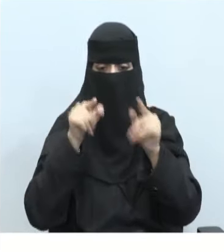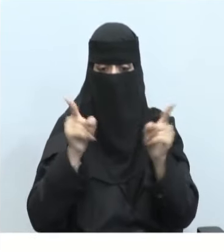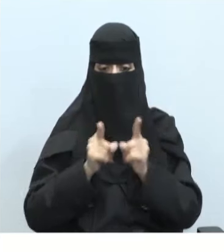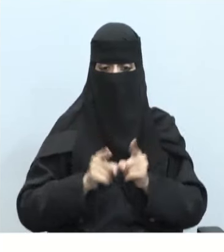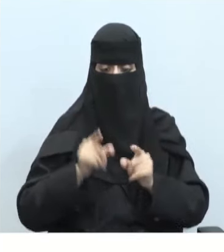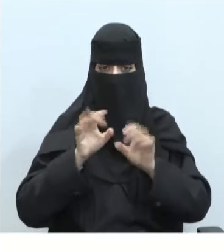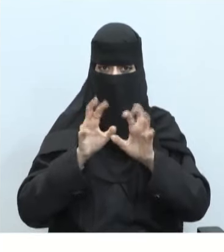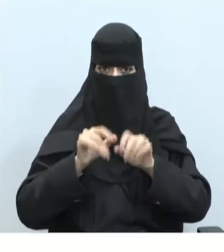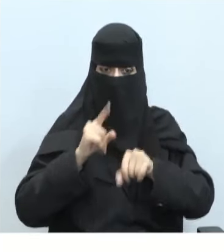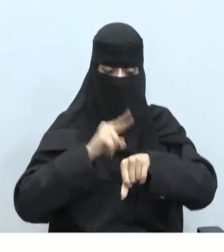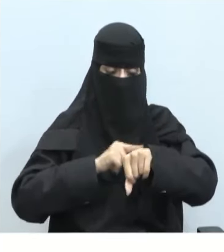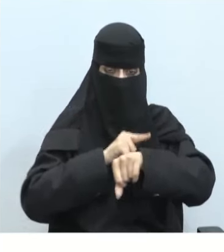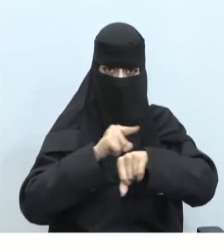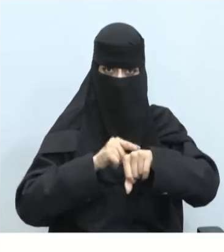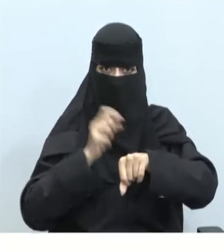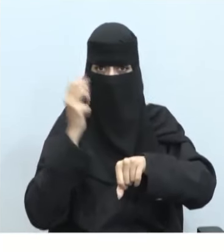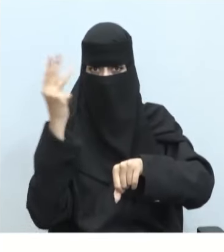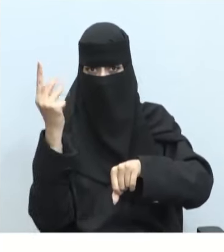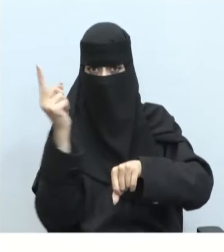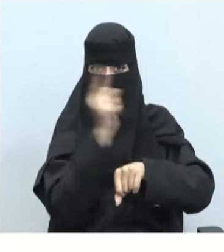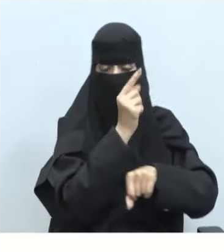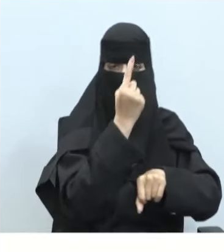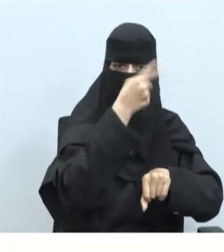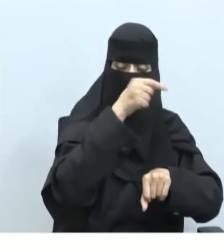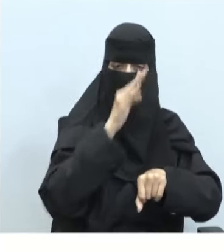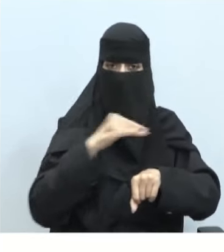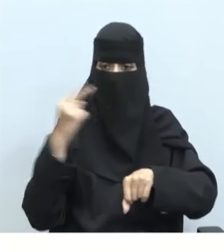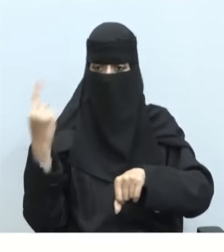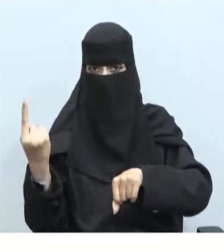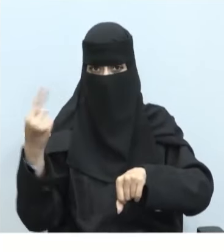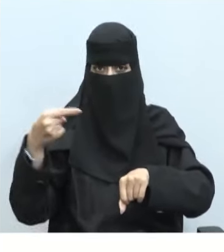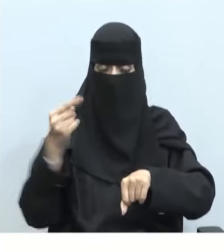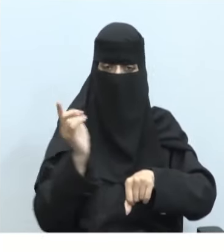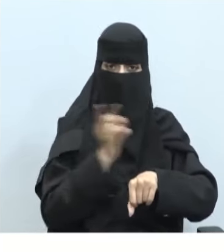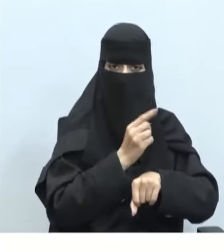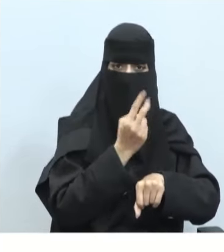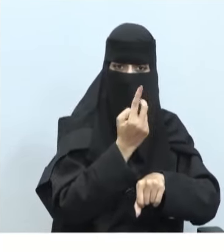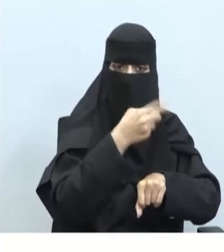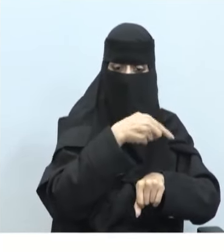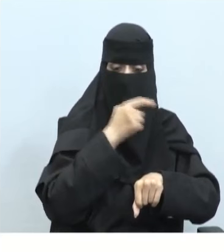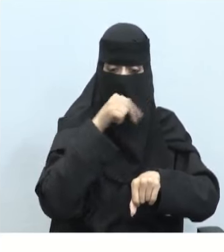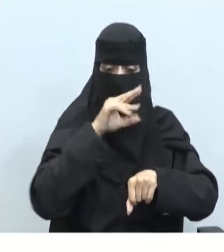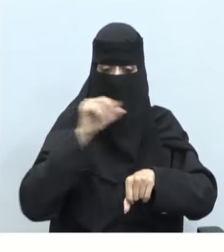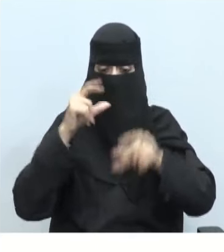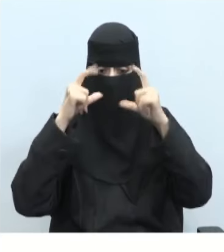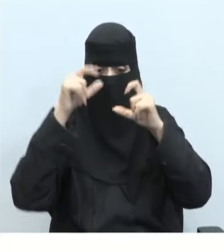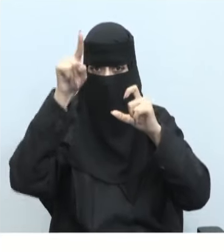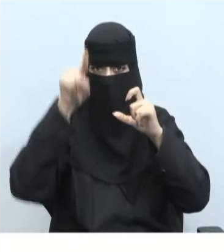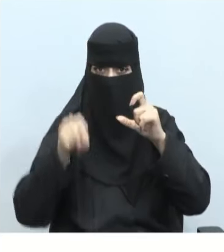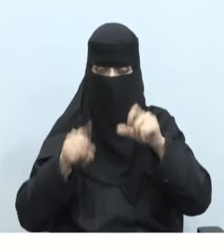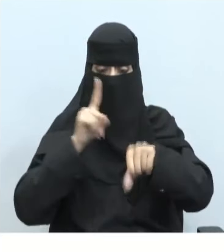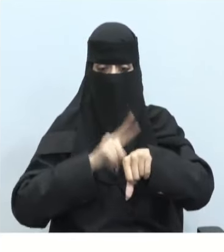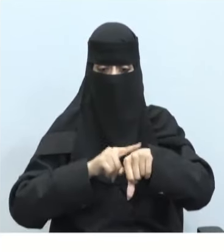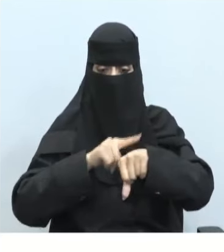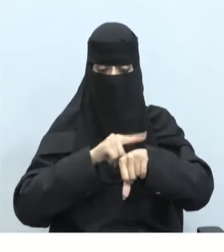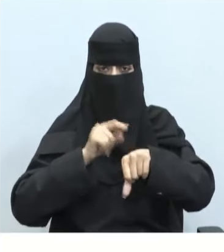كتابه الوقت من 9 الى 10 ومن 10 الى 11 بهذه الطريقه كما تشاهد في الصوره امامك